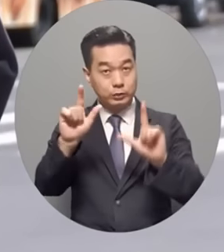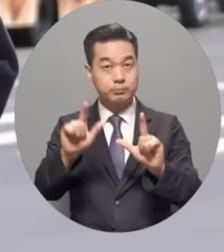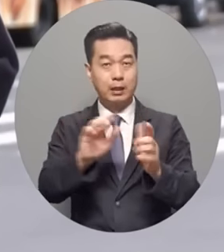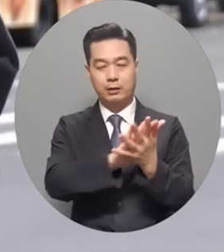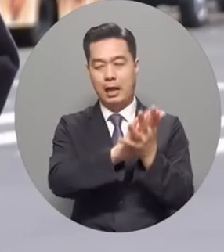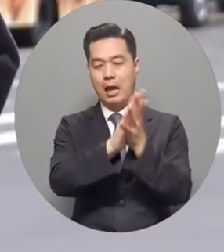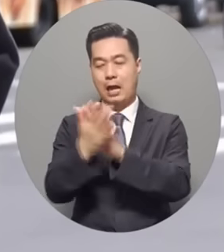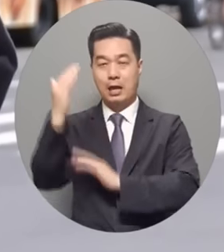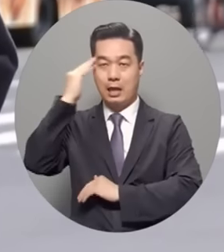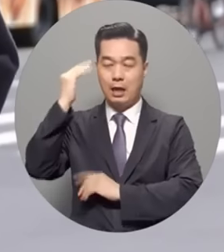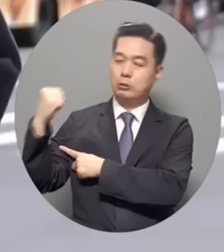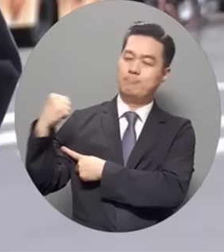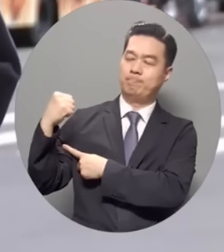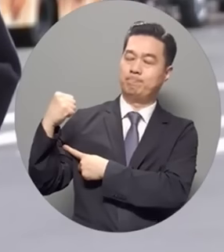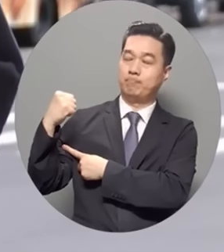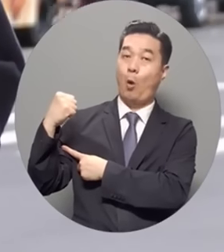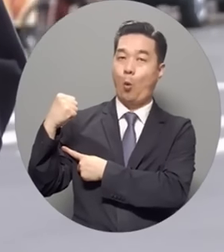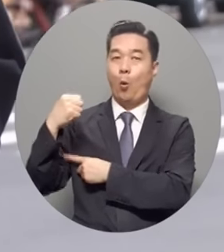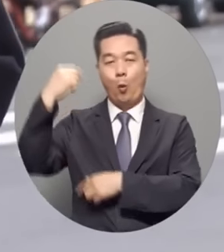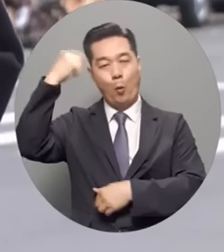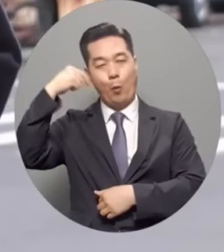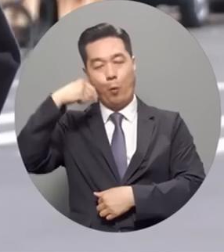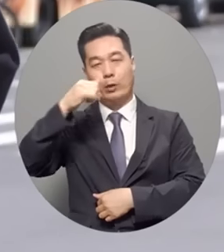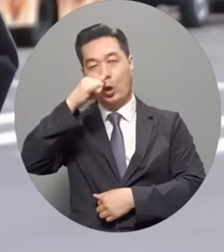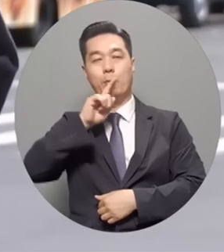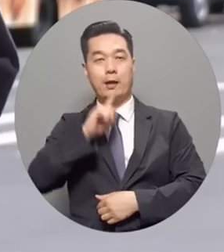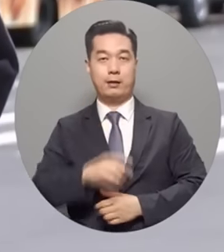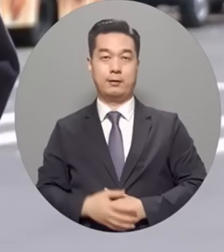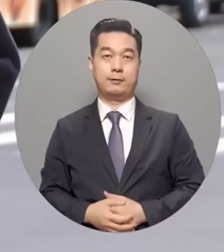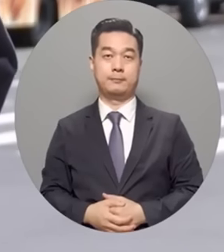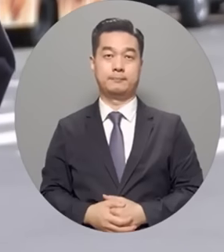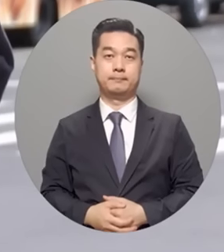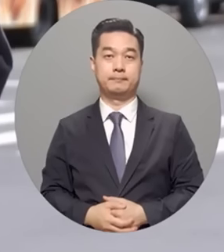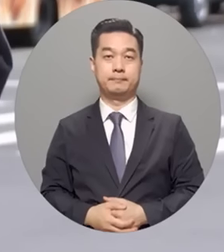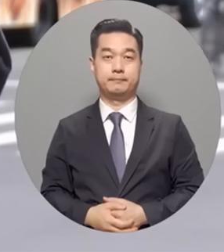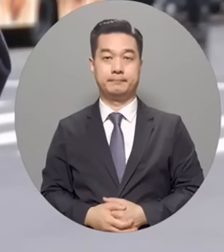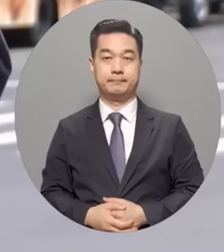위상이 느껴진다는 반응들이었습니다. 뉴욕에서 MBC 뉴스 임경아입니다.